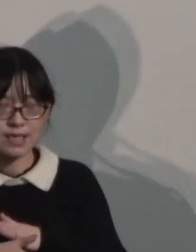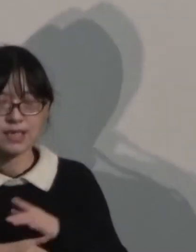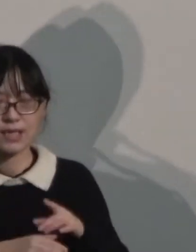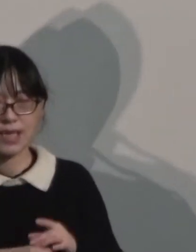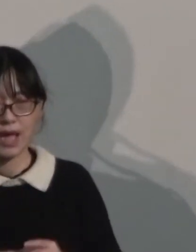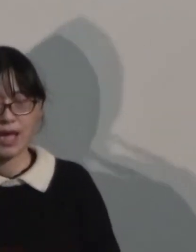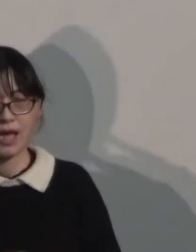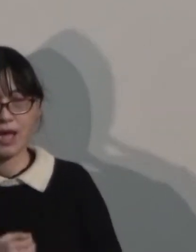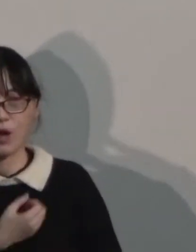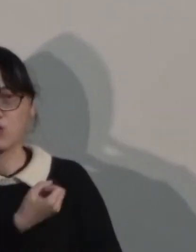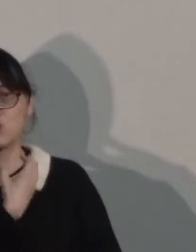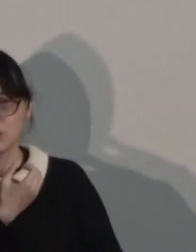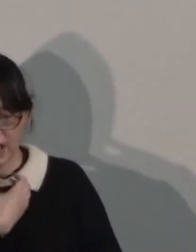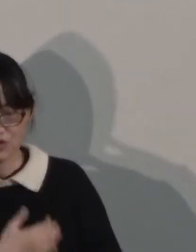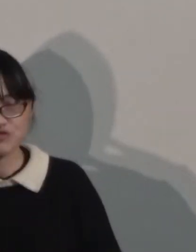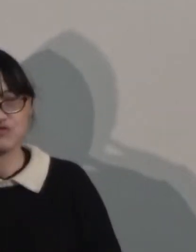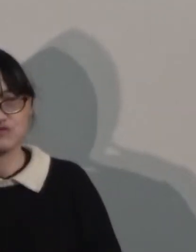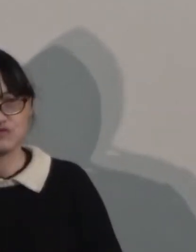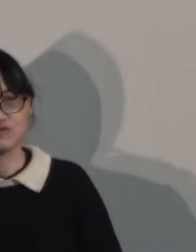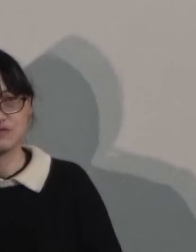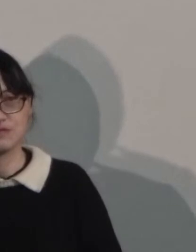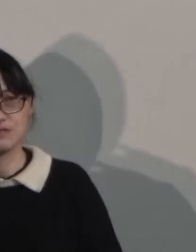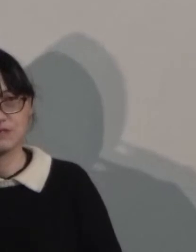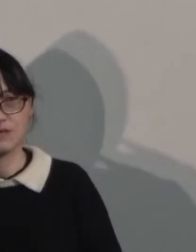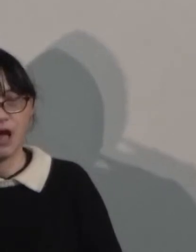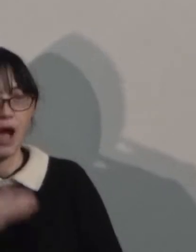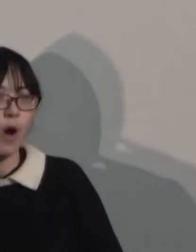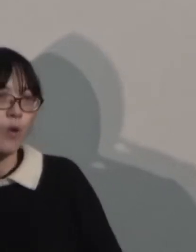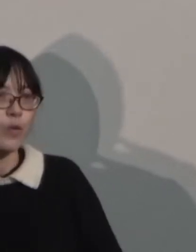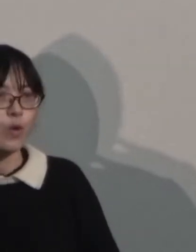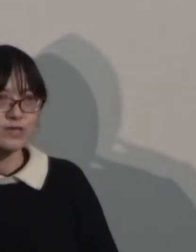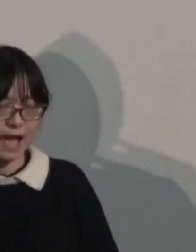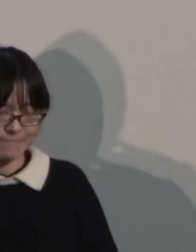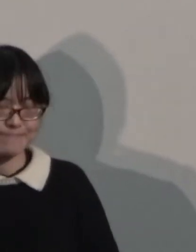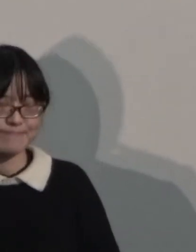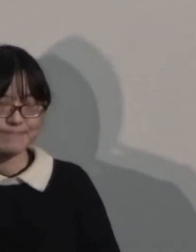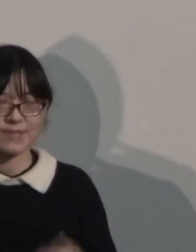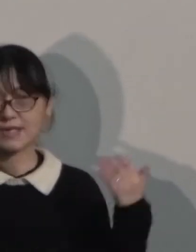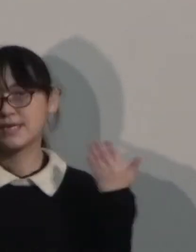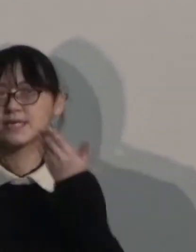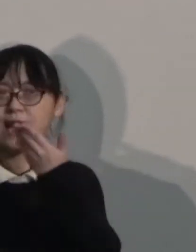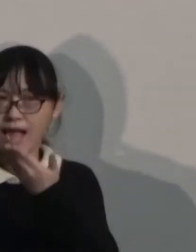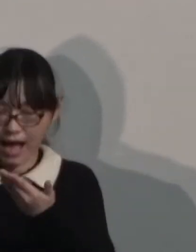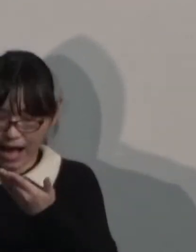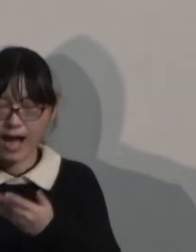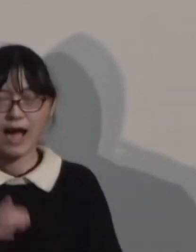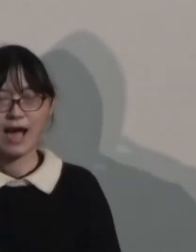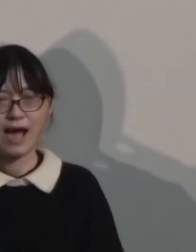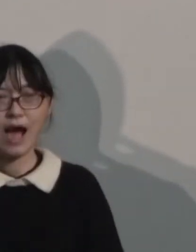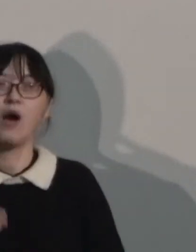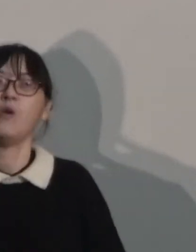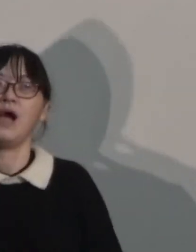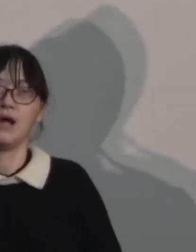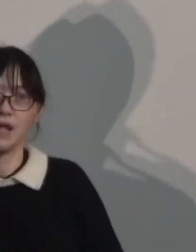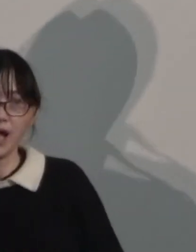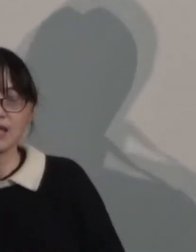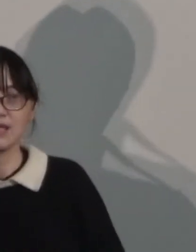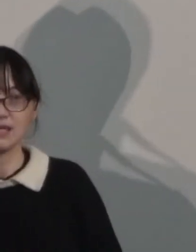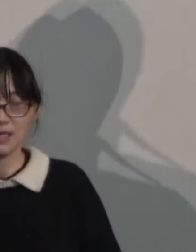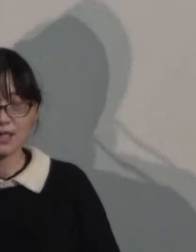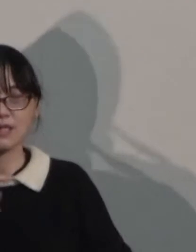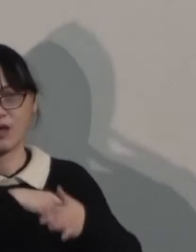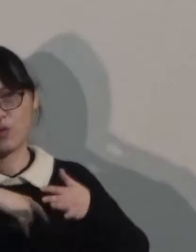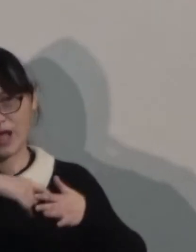パパに尋ねるとわからないことがあったらサン新聞に尋ねてみなさいというので